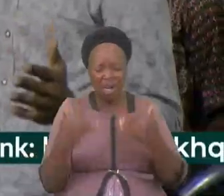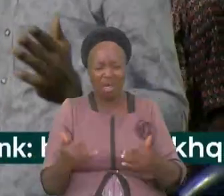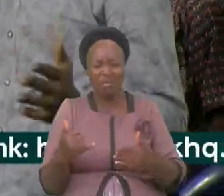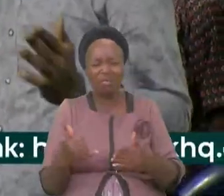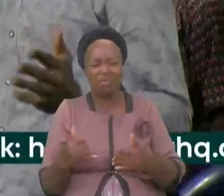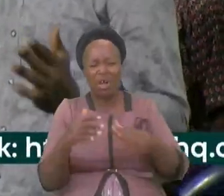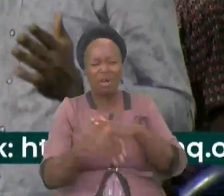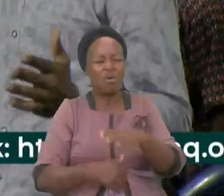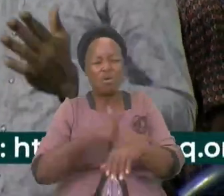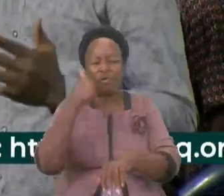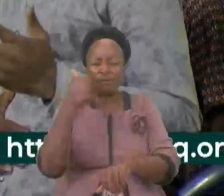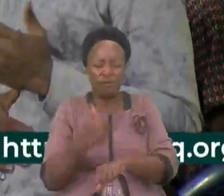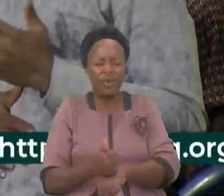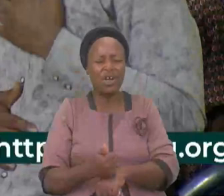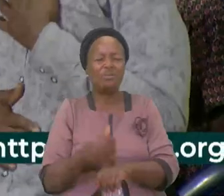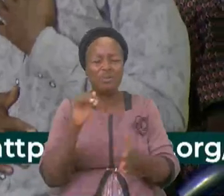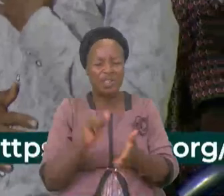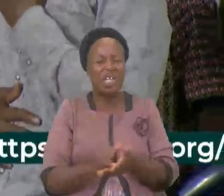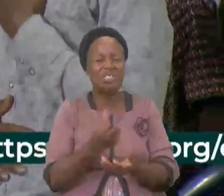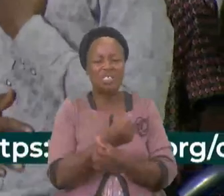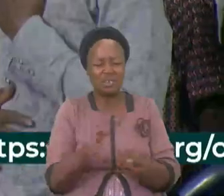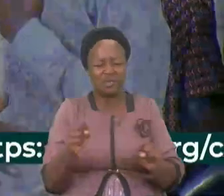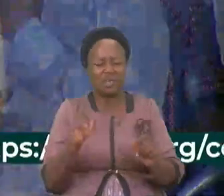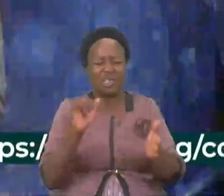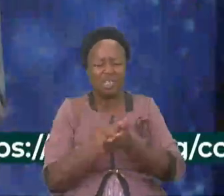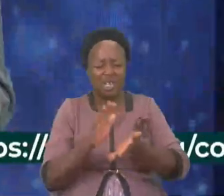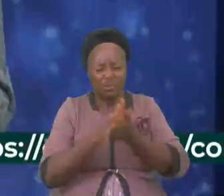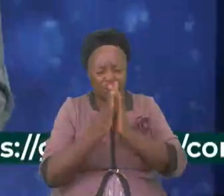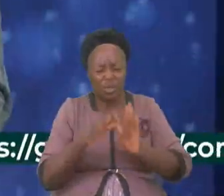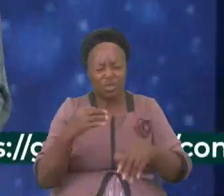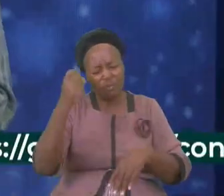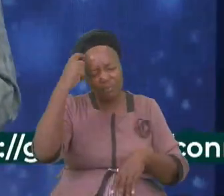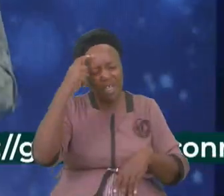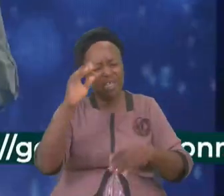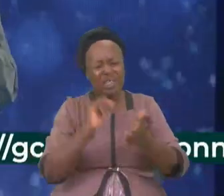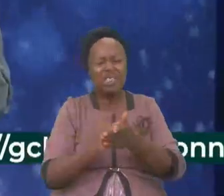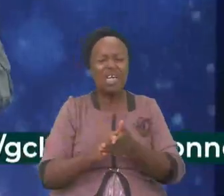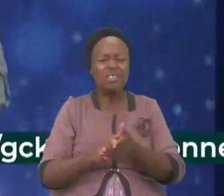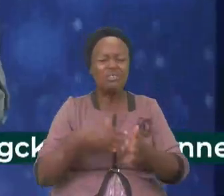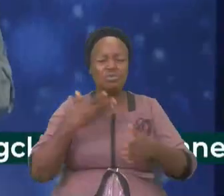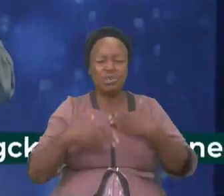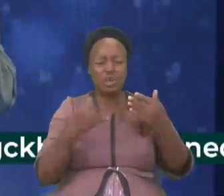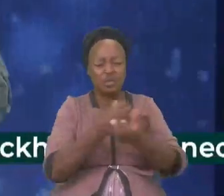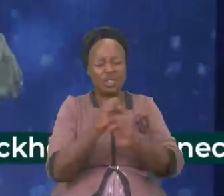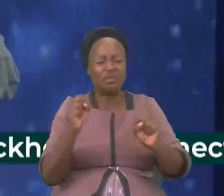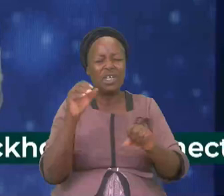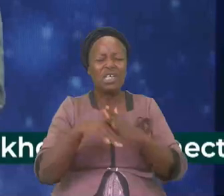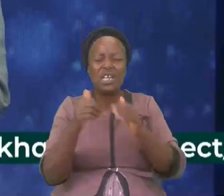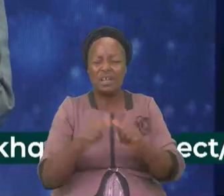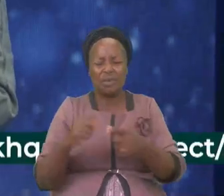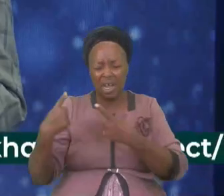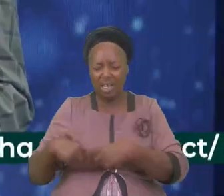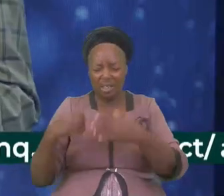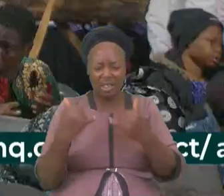maintenant, confirme ce salut, cette paix du cœur, cette joie du salut dans chaque